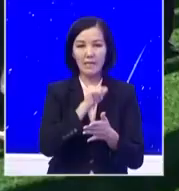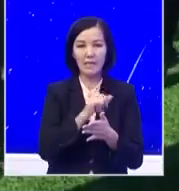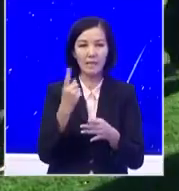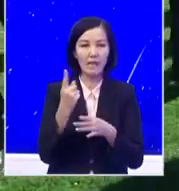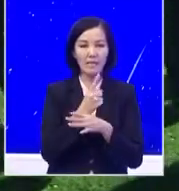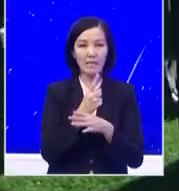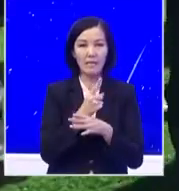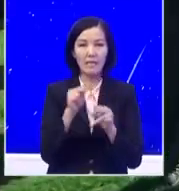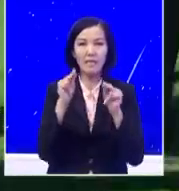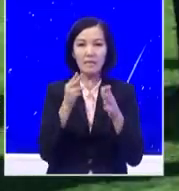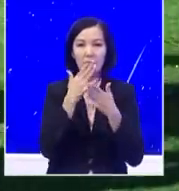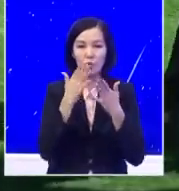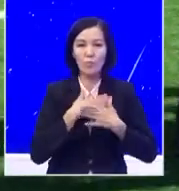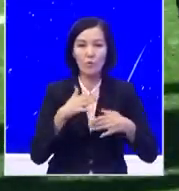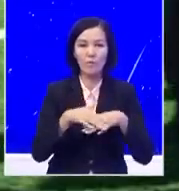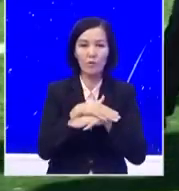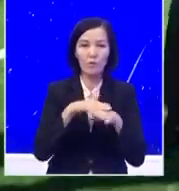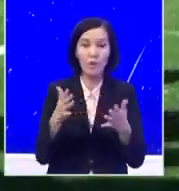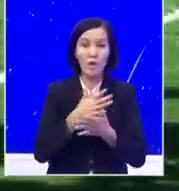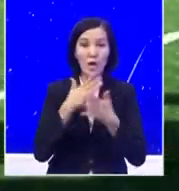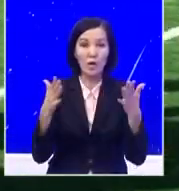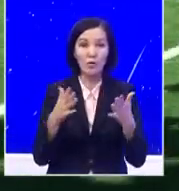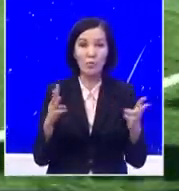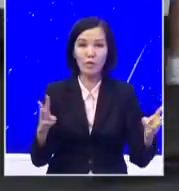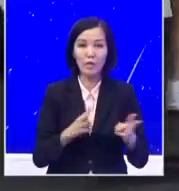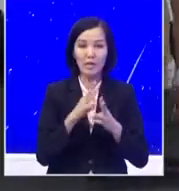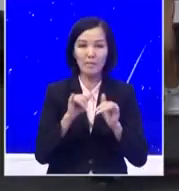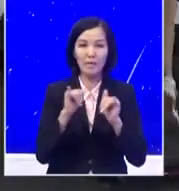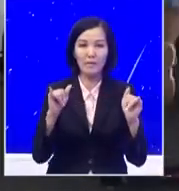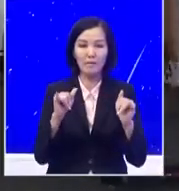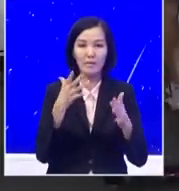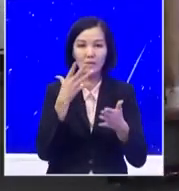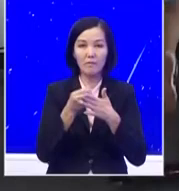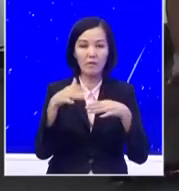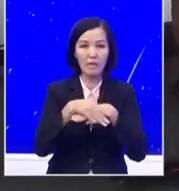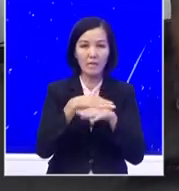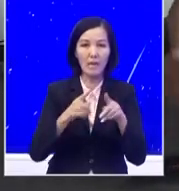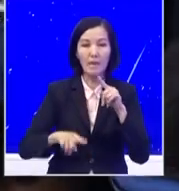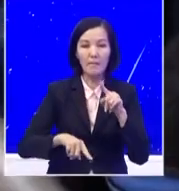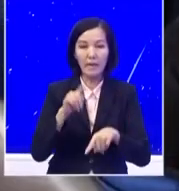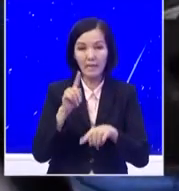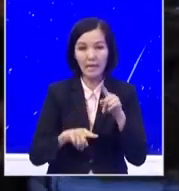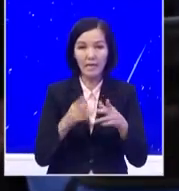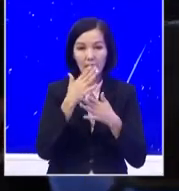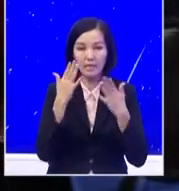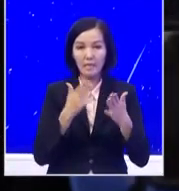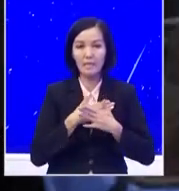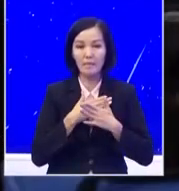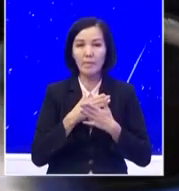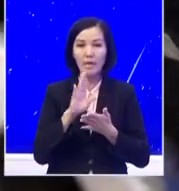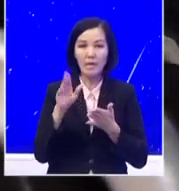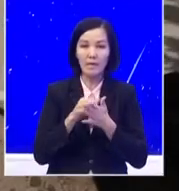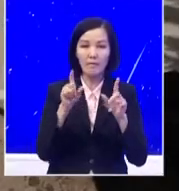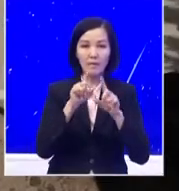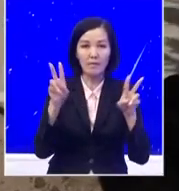Это искренняя любовь к родине, огромное желание прославить родную землю. Именно патриотизм, подчеркивал он, должен быть движущей силой